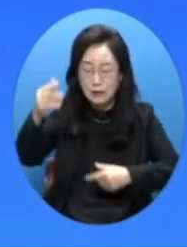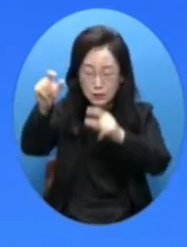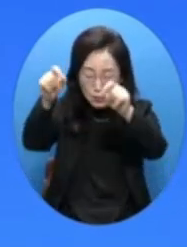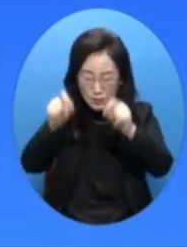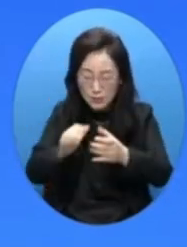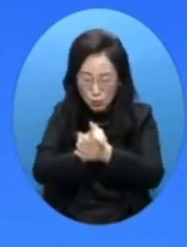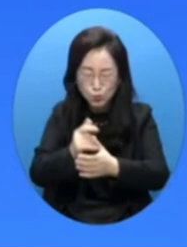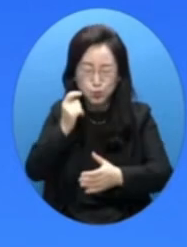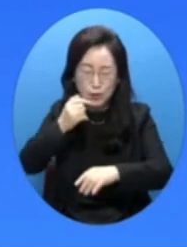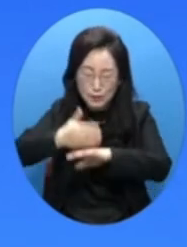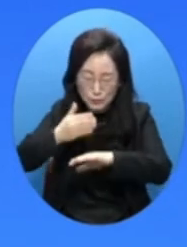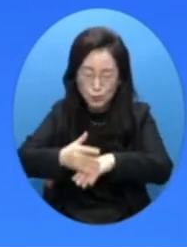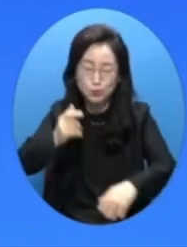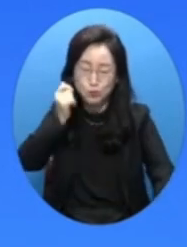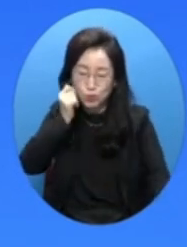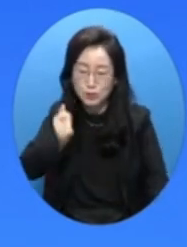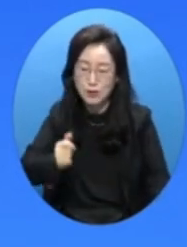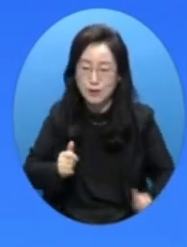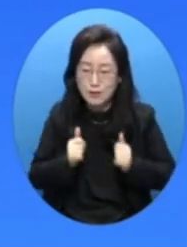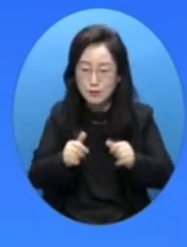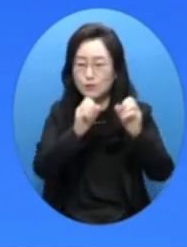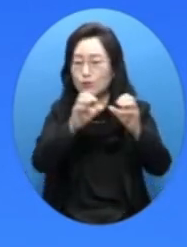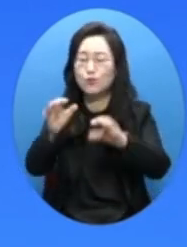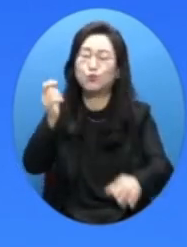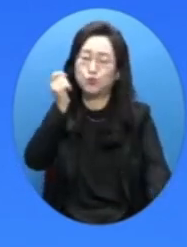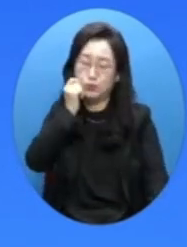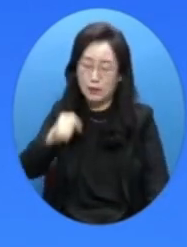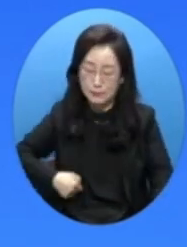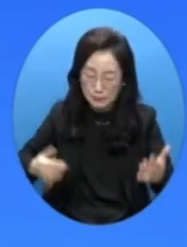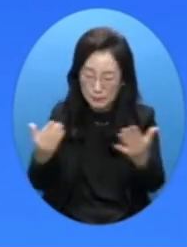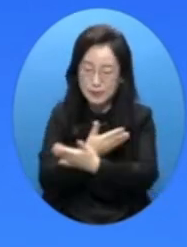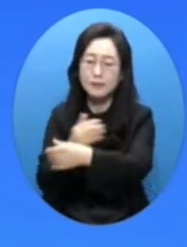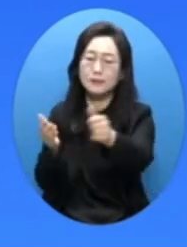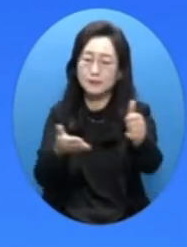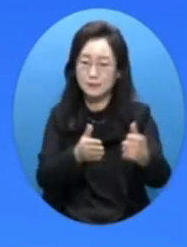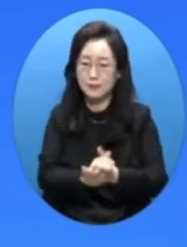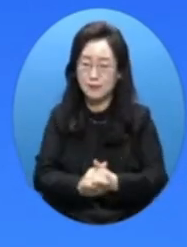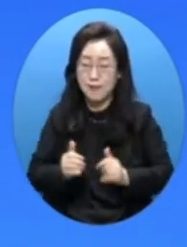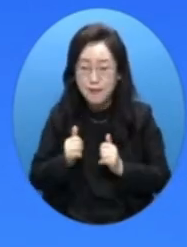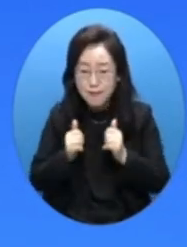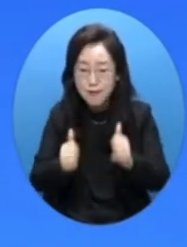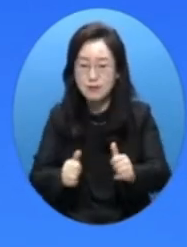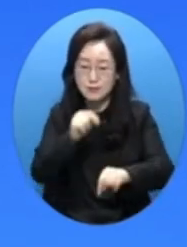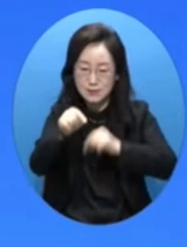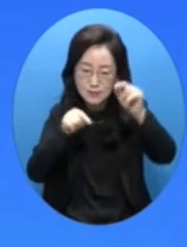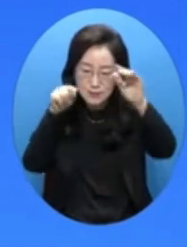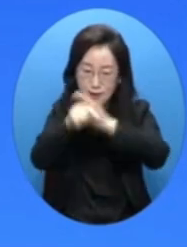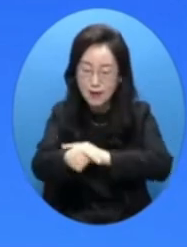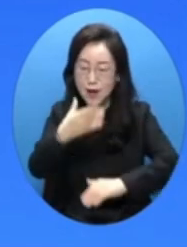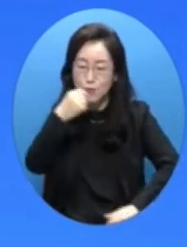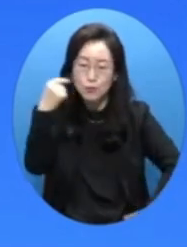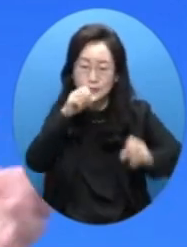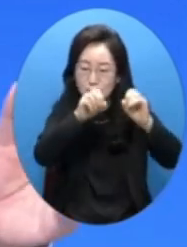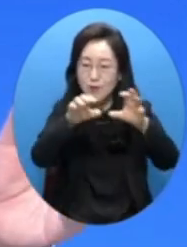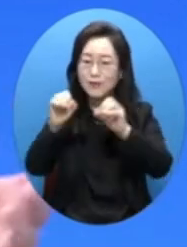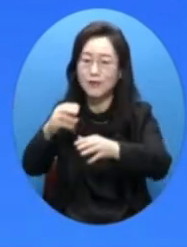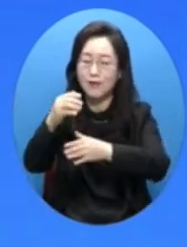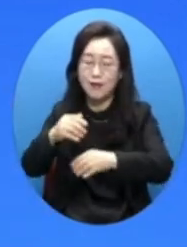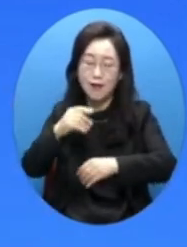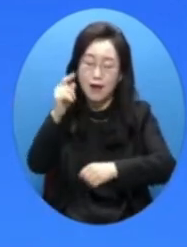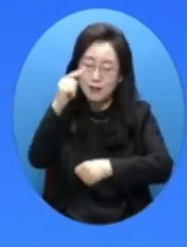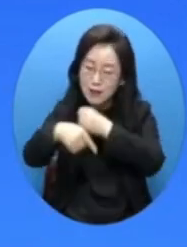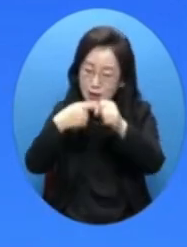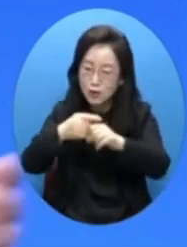이날처럼 감사하지 못 열심히 전도하지 못한 것을 회개해야 될 것입니다 열심히 나가서 우리가 복음을 전해서 하루에도